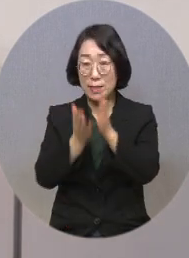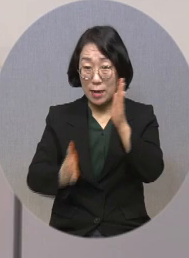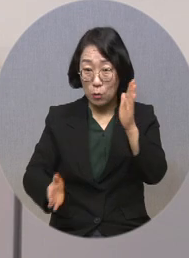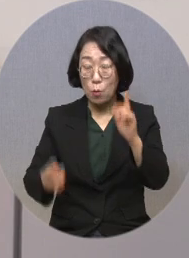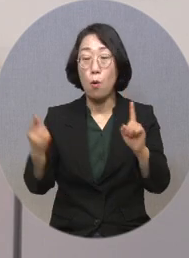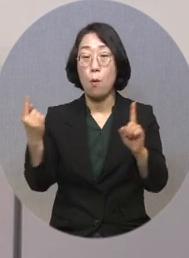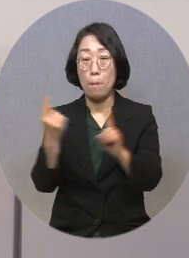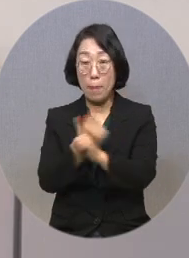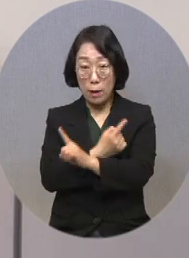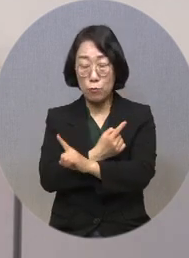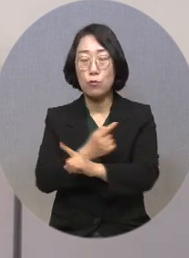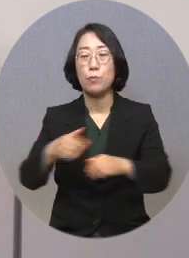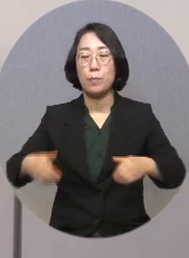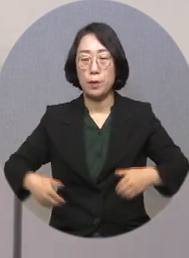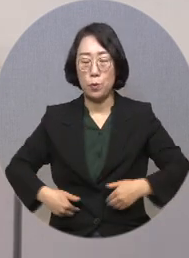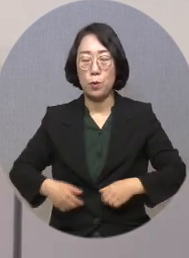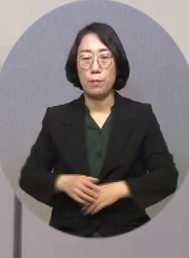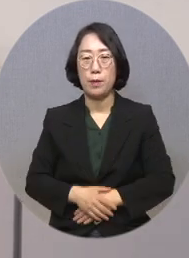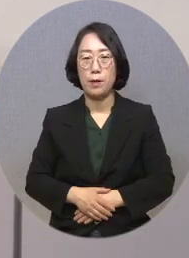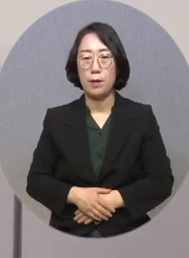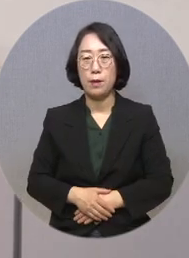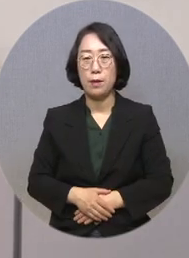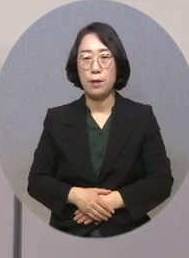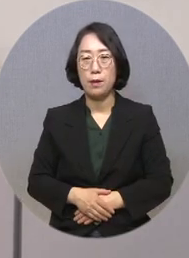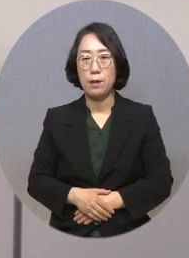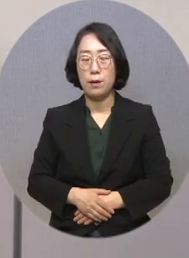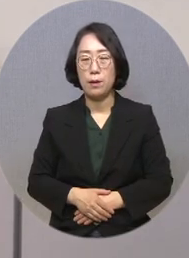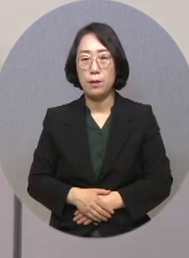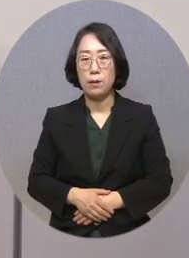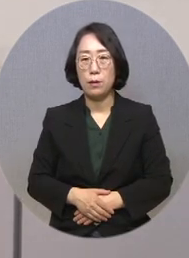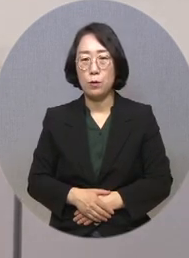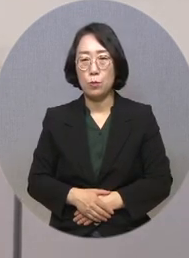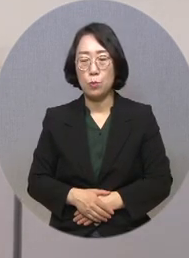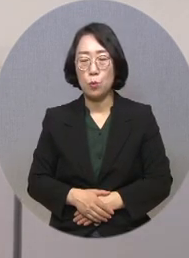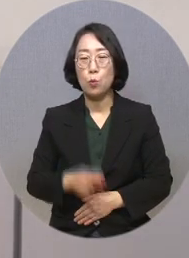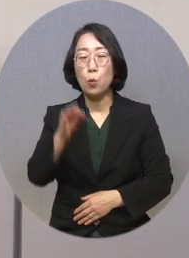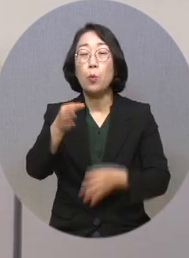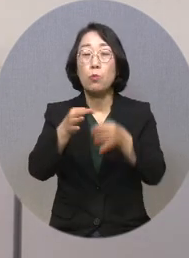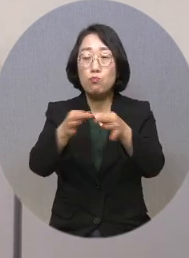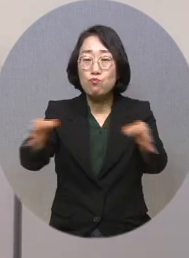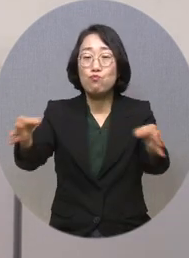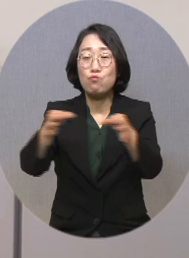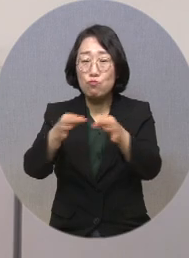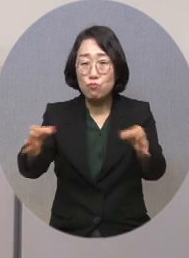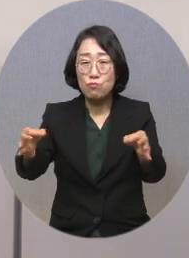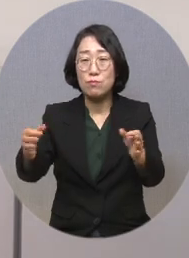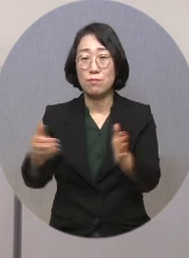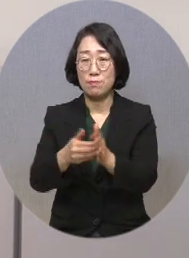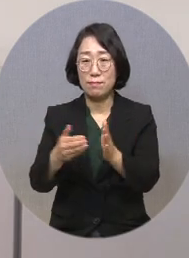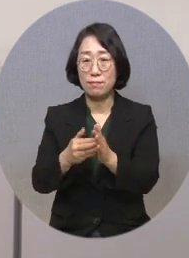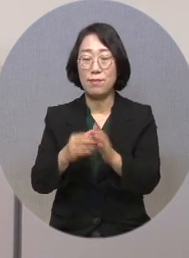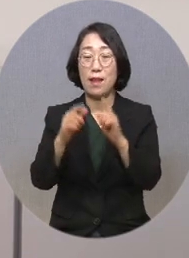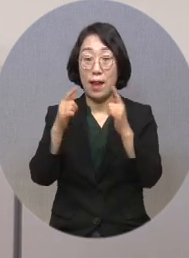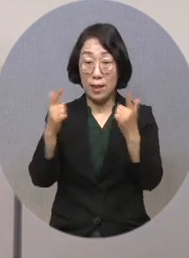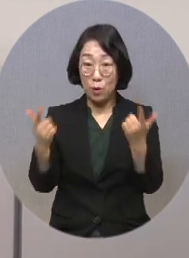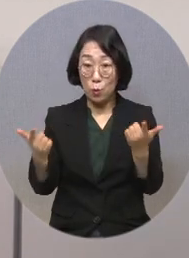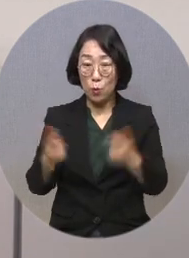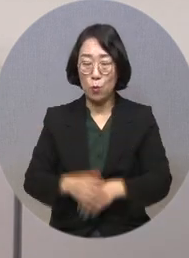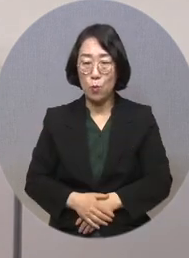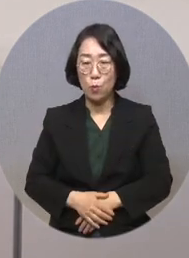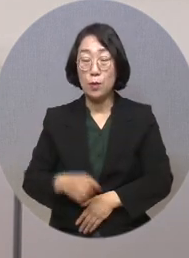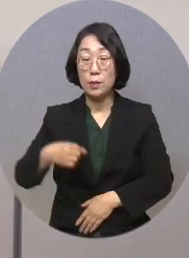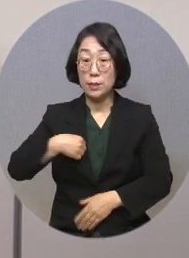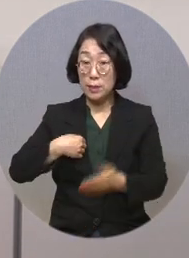이제는 탈피해야 합니다. 또 보조금만 지급하는 게 능사가 아닙니다.